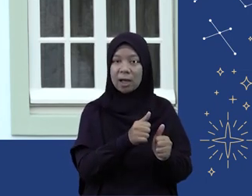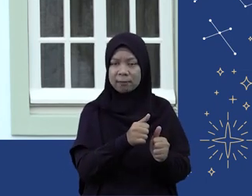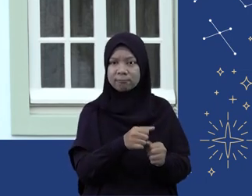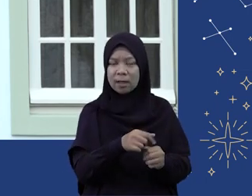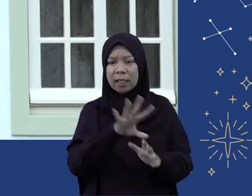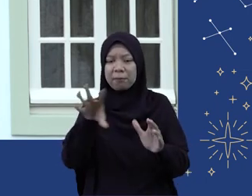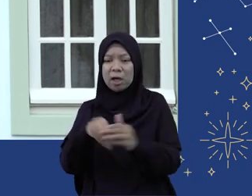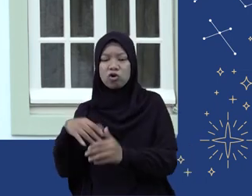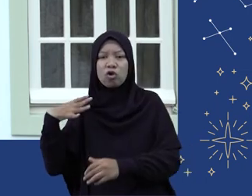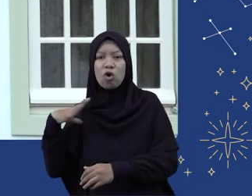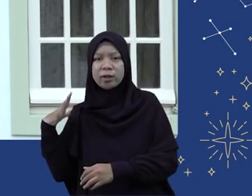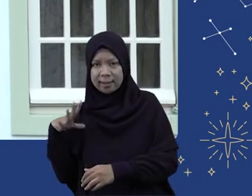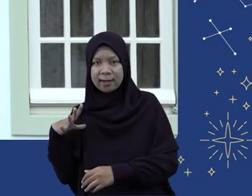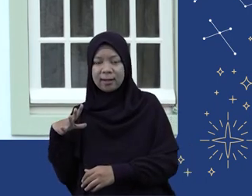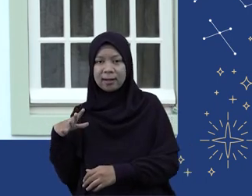dosen juga